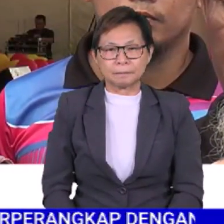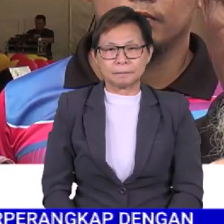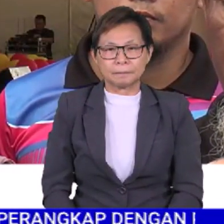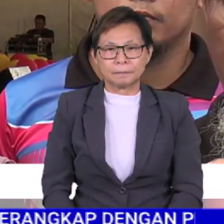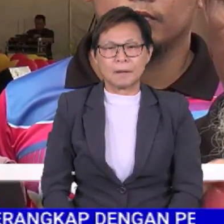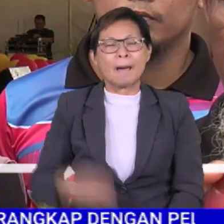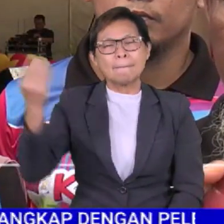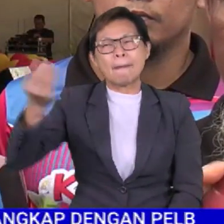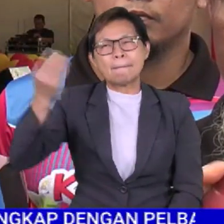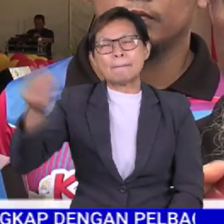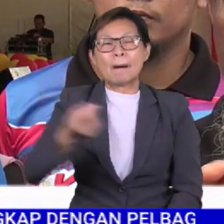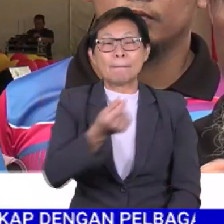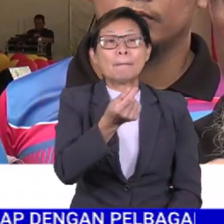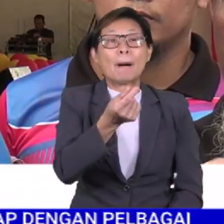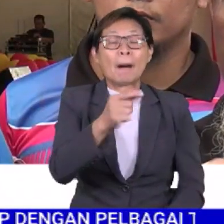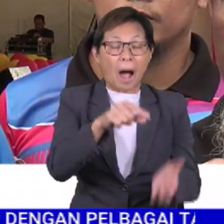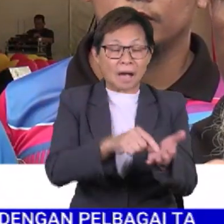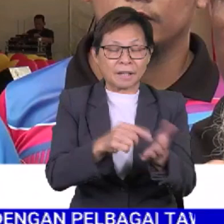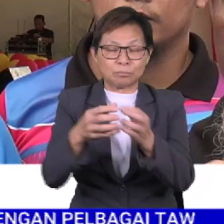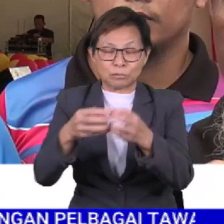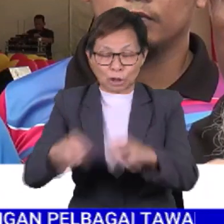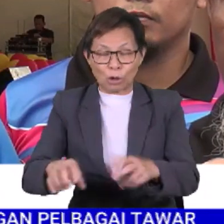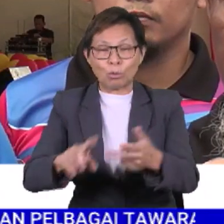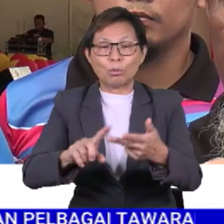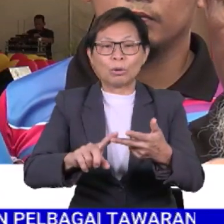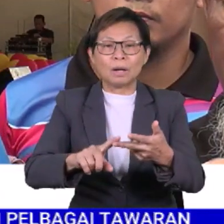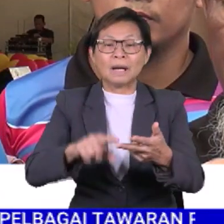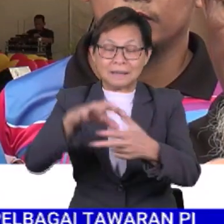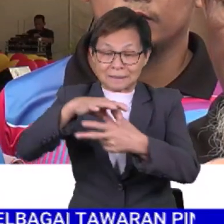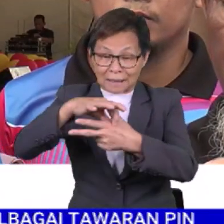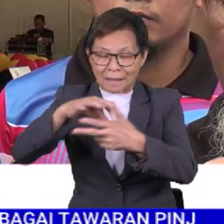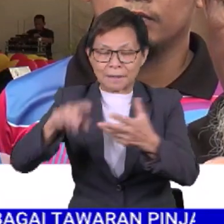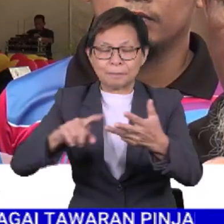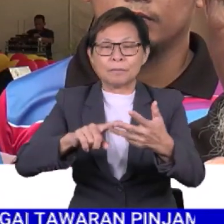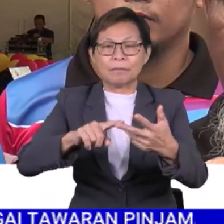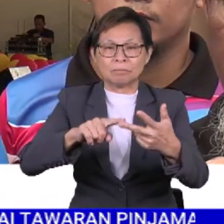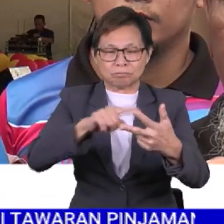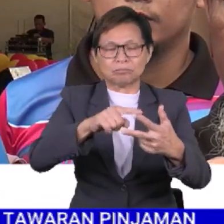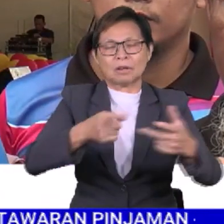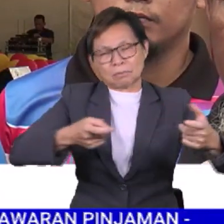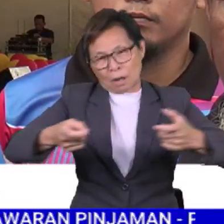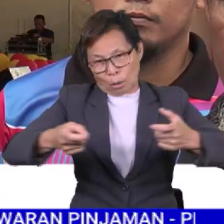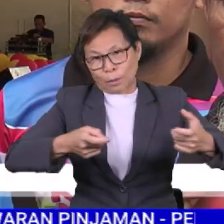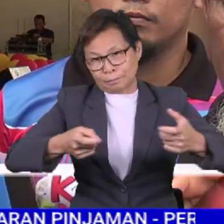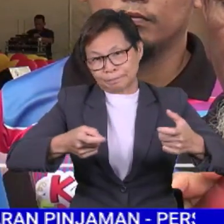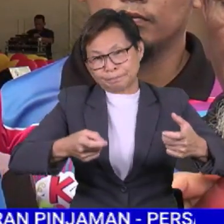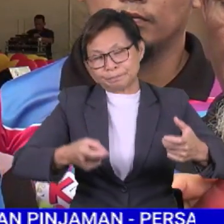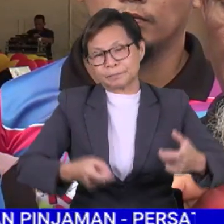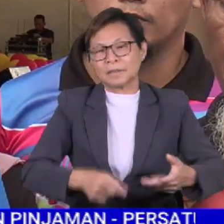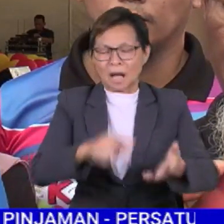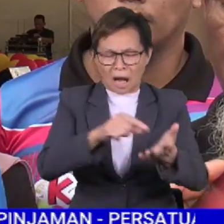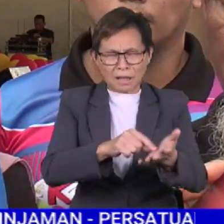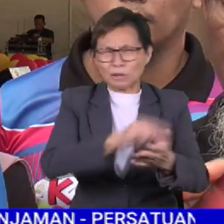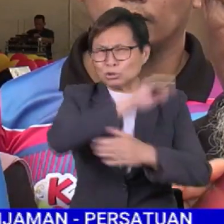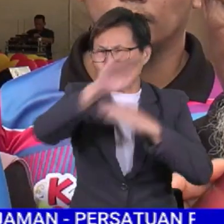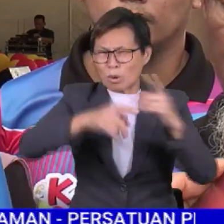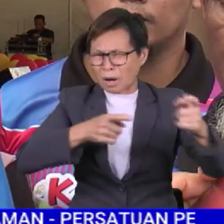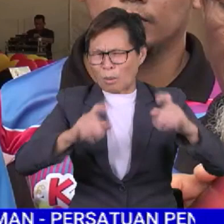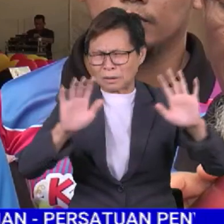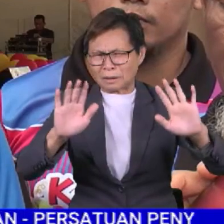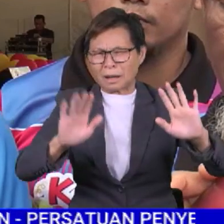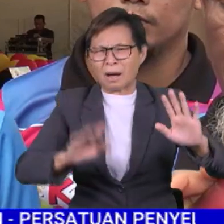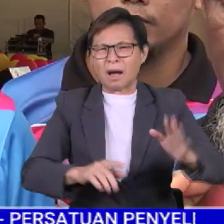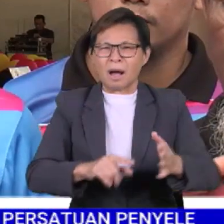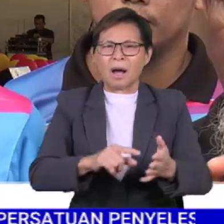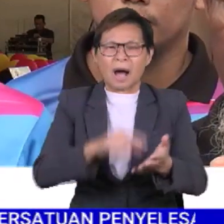Kita biasanya harga ayam, telur, harga daging yang menjadi kawalan. Dan ayam pun bukan semua dikawal.